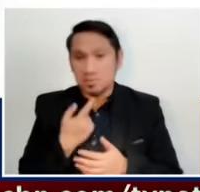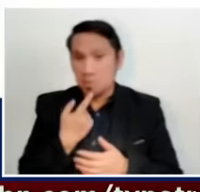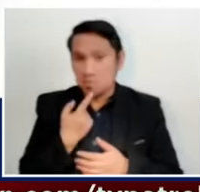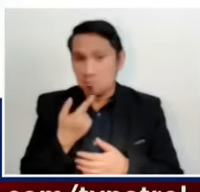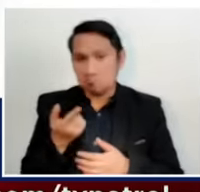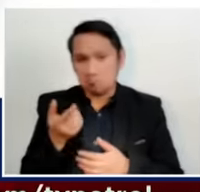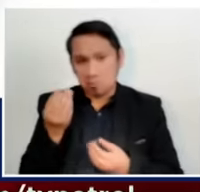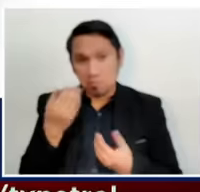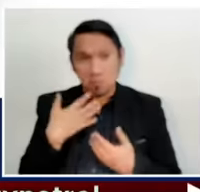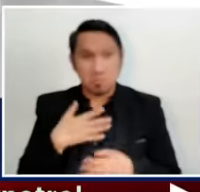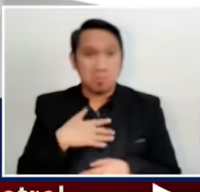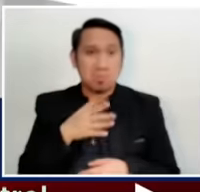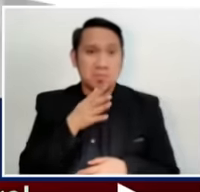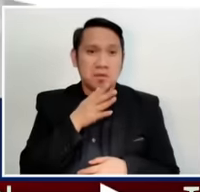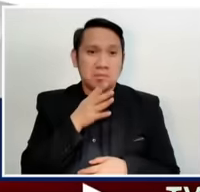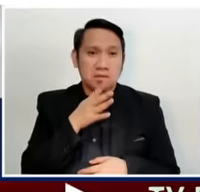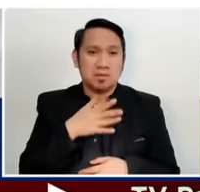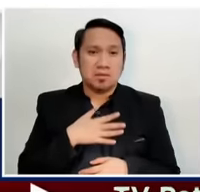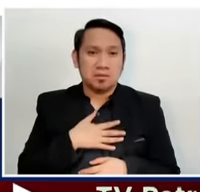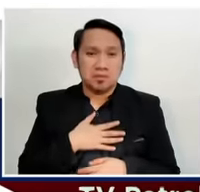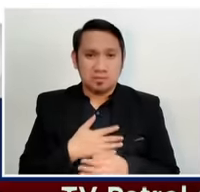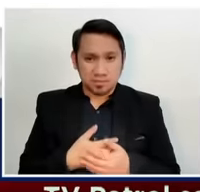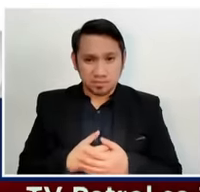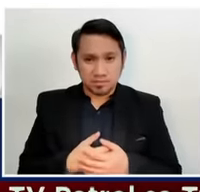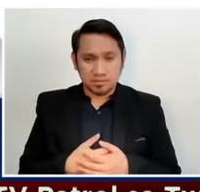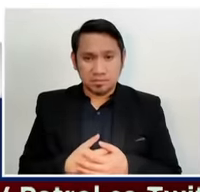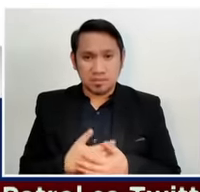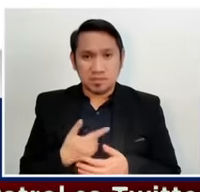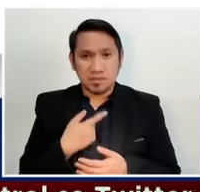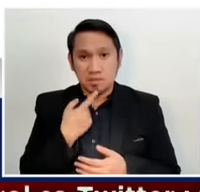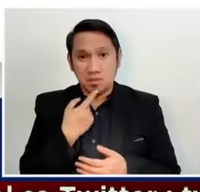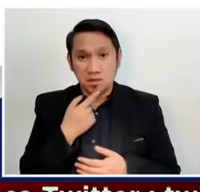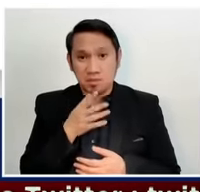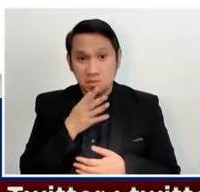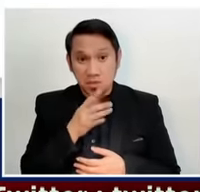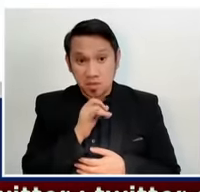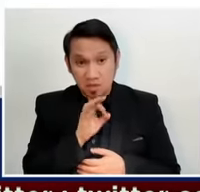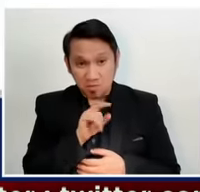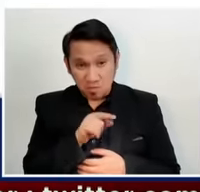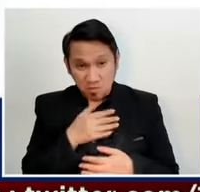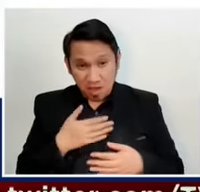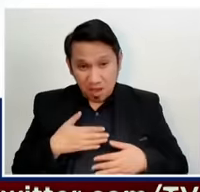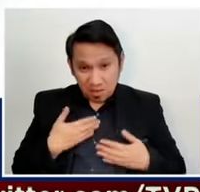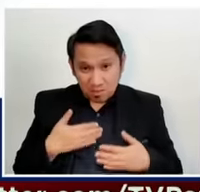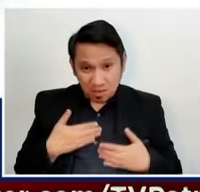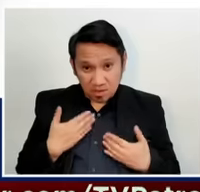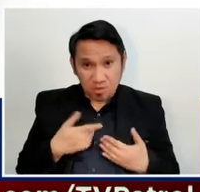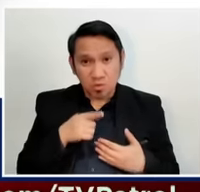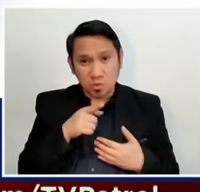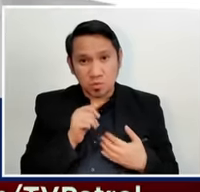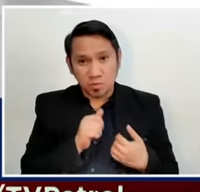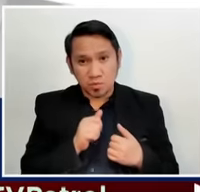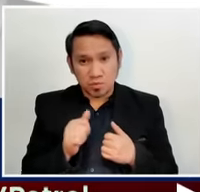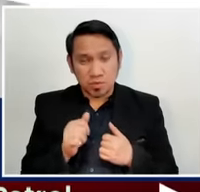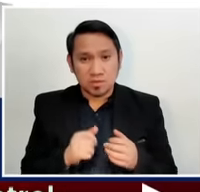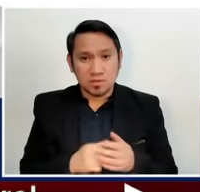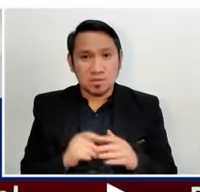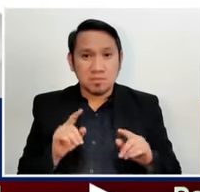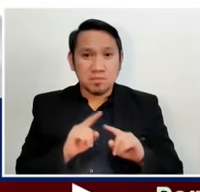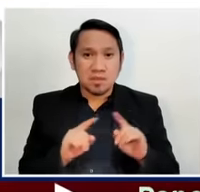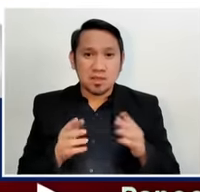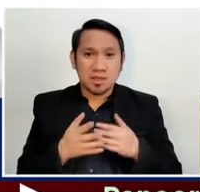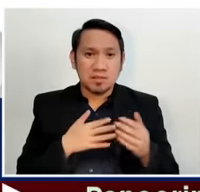ko, which I hold dear to my heart until now, anak, kung saan ka masaya, doon ka. Pero sa kabila ng